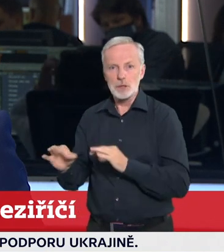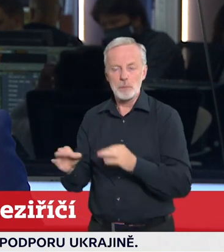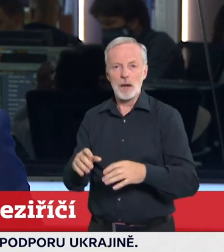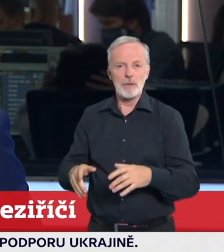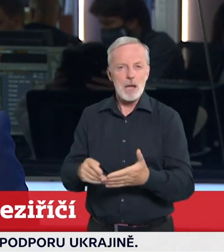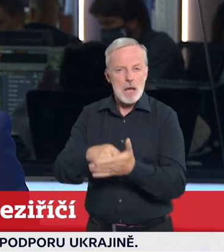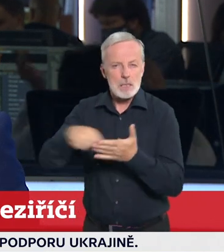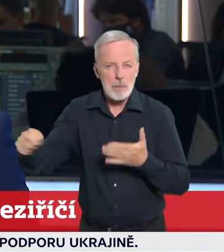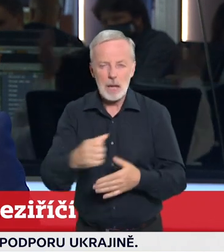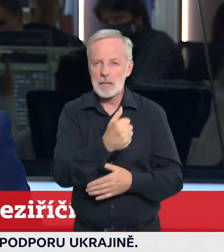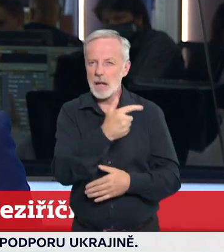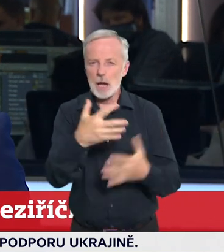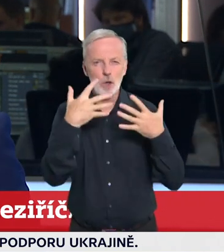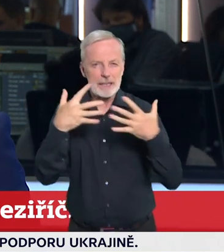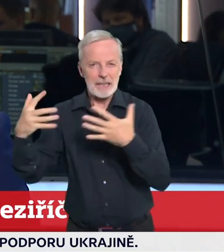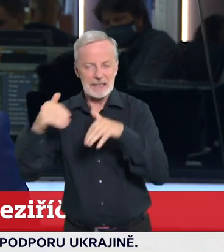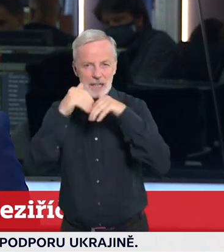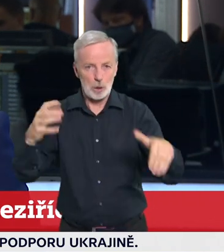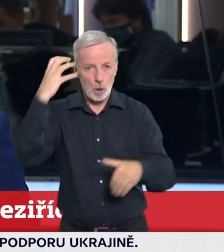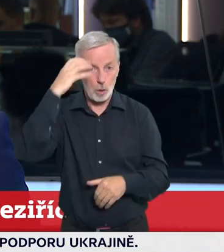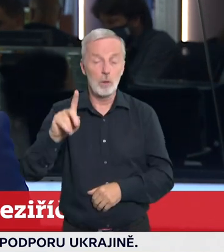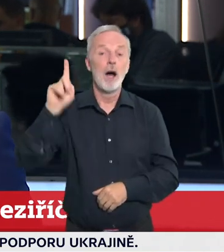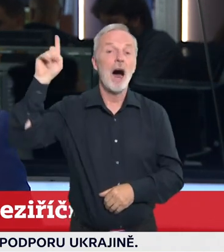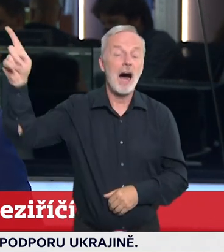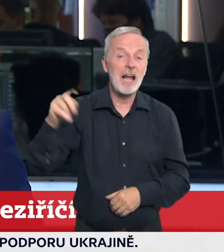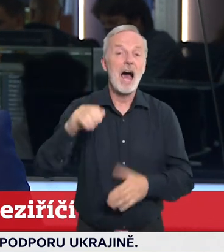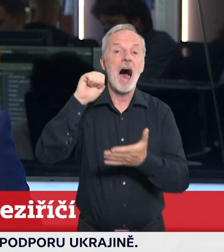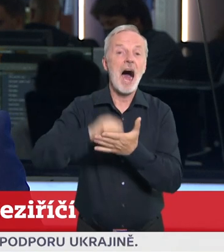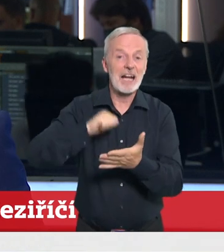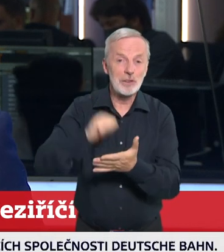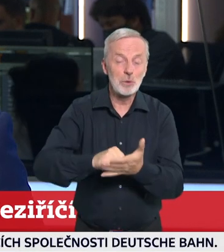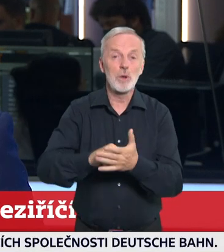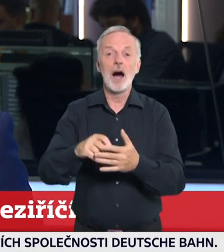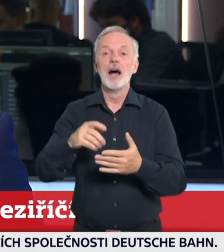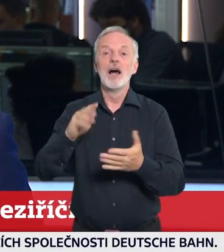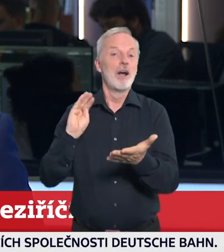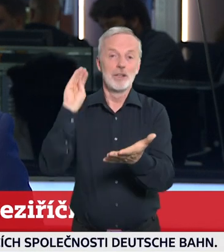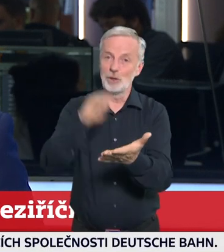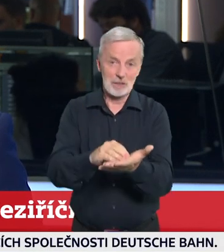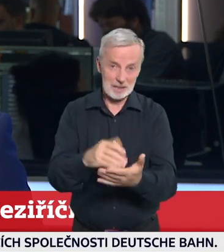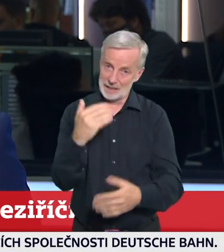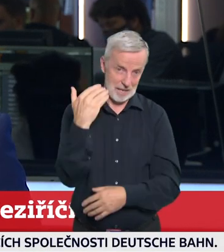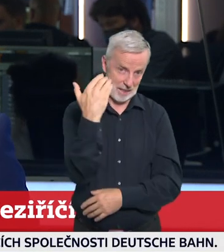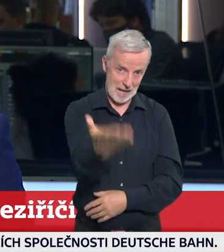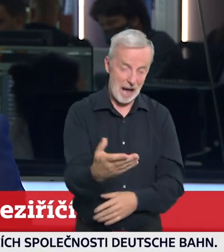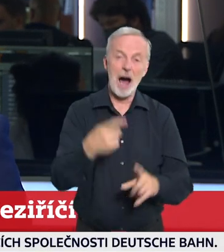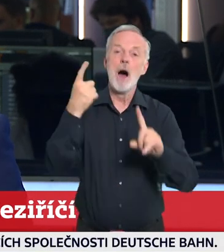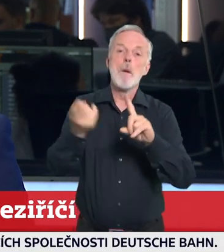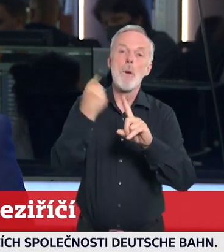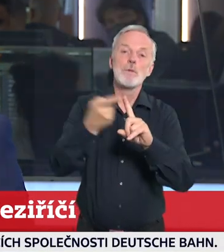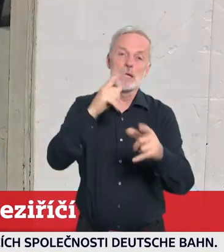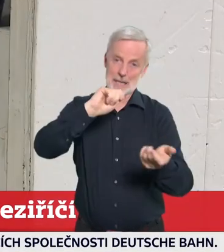korun. Jenže agentura původní výzvu nahradila jinou a kvůli změně podmínek teď město na peníze nedosáhne.